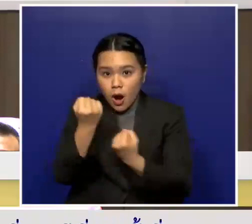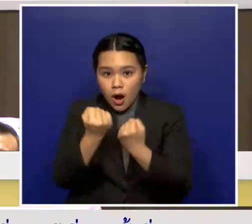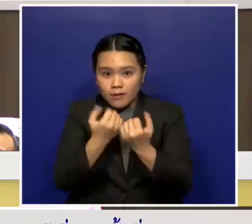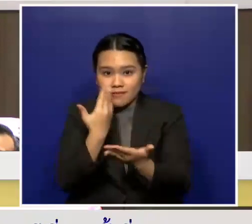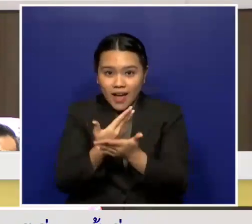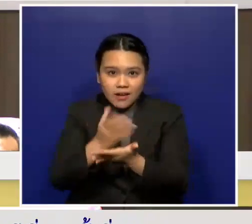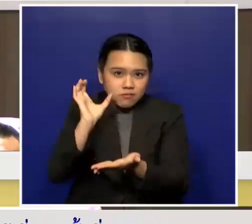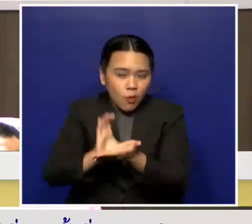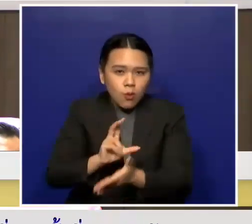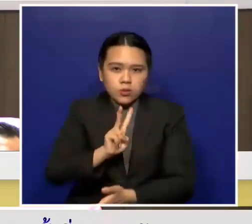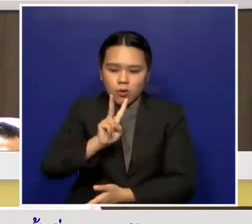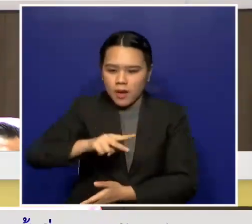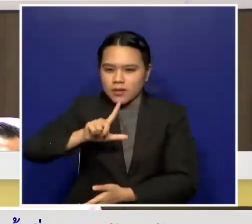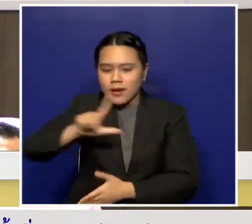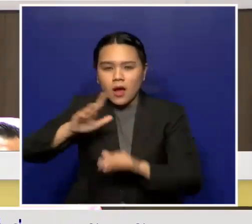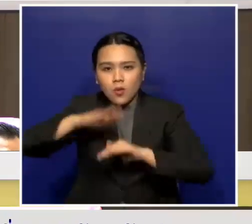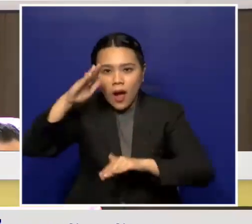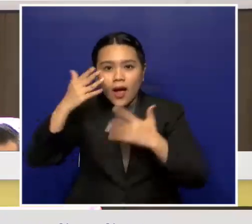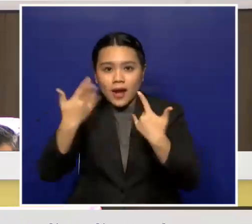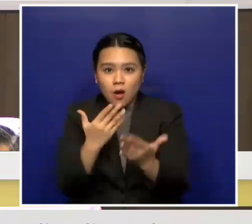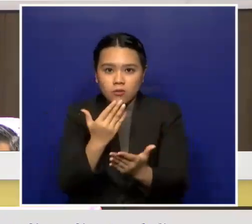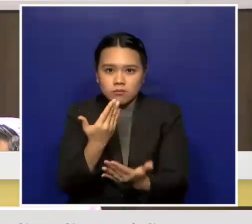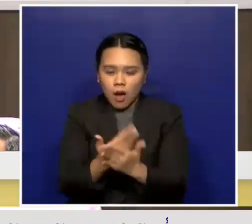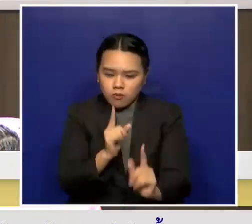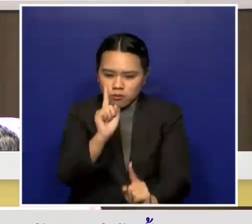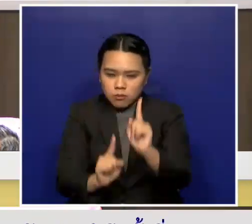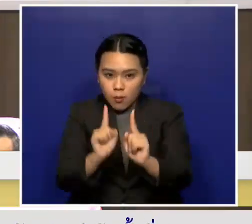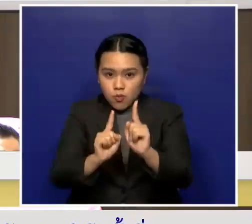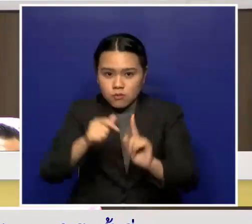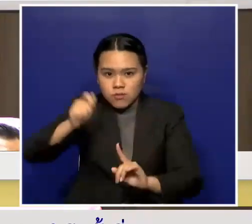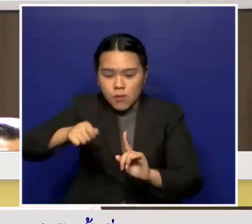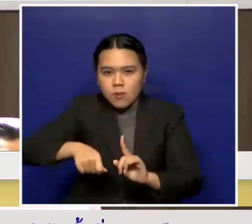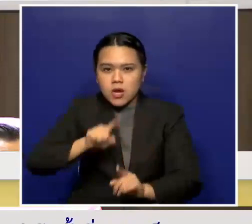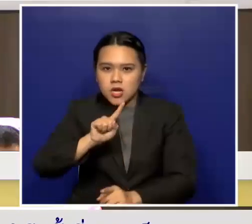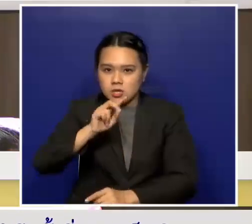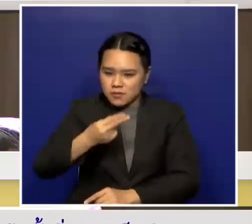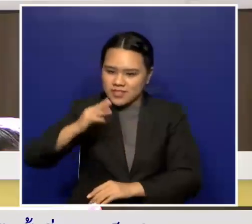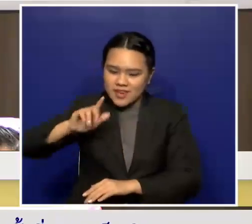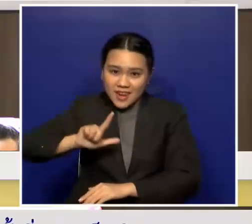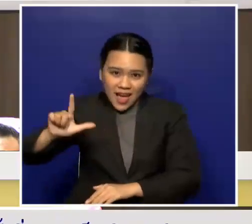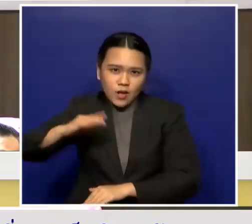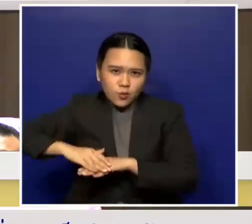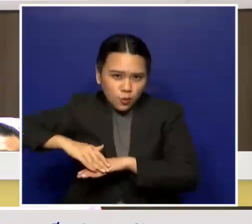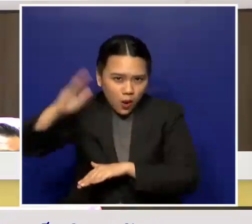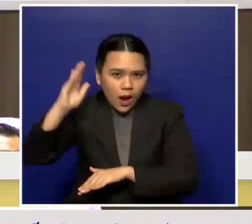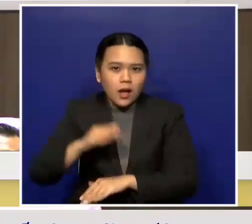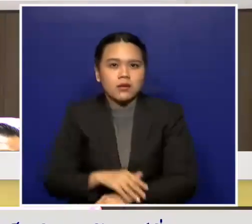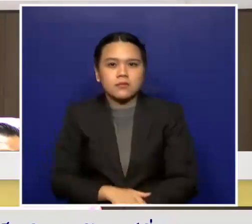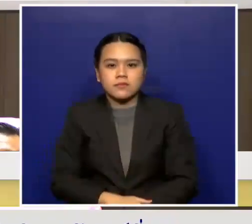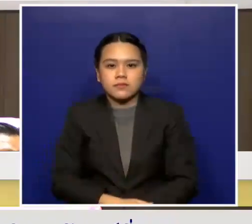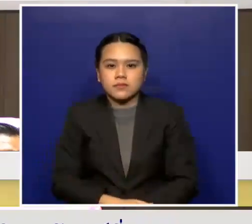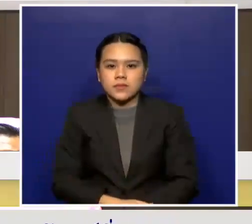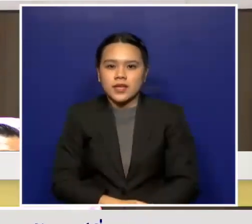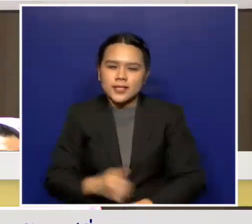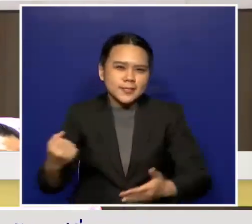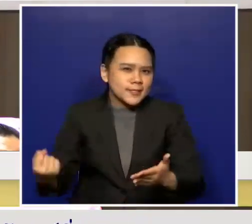ช่น้อยๆและที่ประมูลไปทั้งหมดนี่นะแก๊งนี้นะหมื่นกว่าล้านหมื่นกว่าล้านเสียดายถูกกำหนดเวลาจ